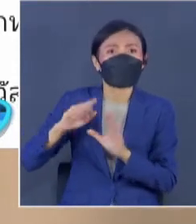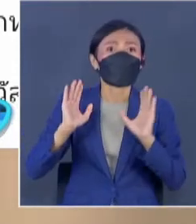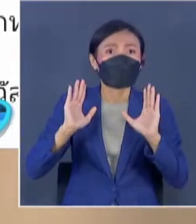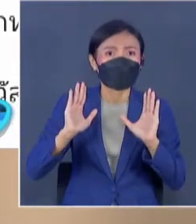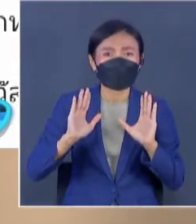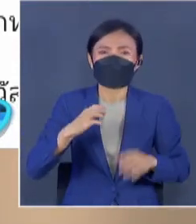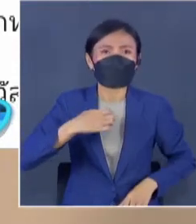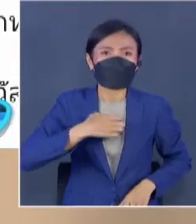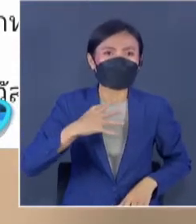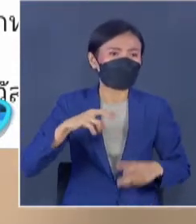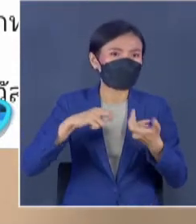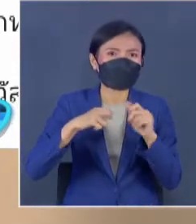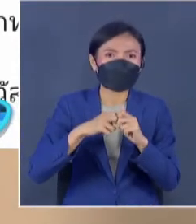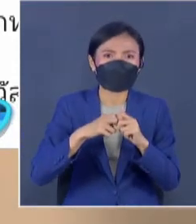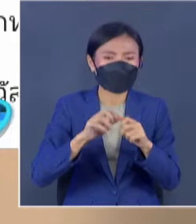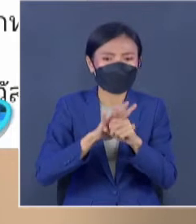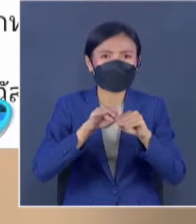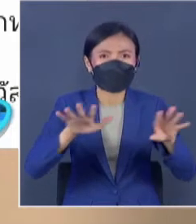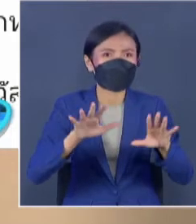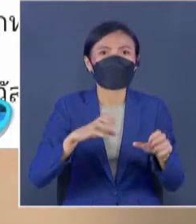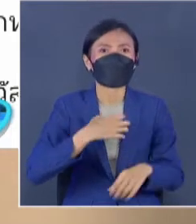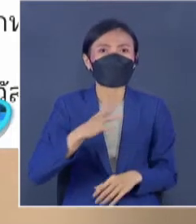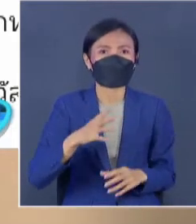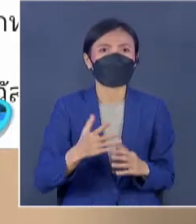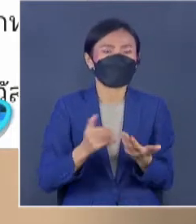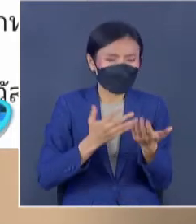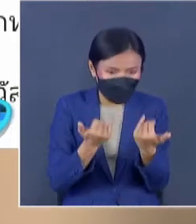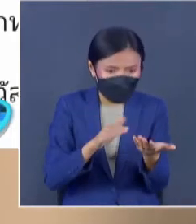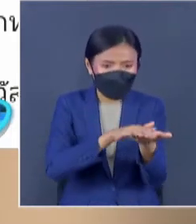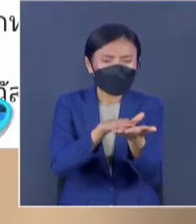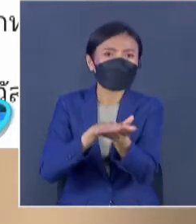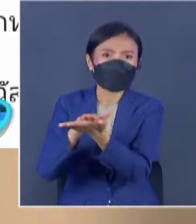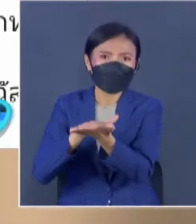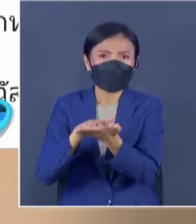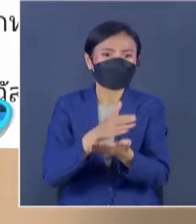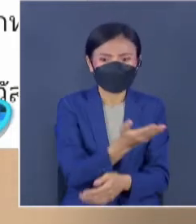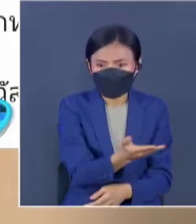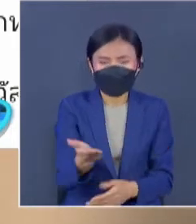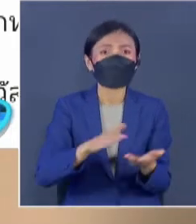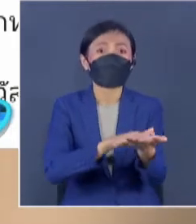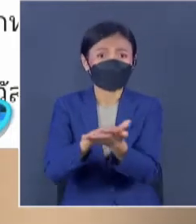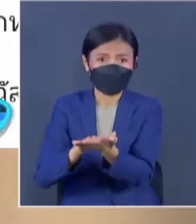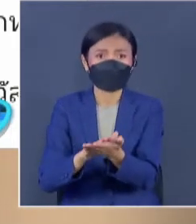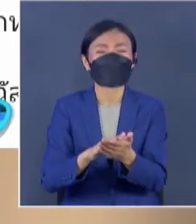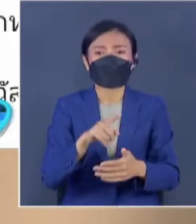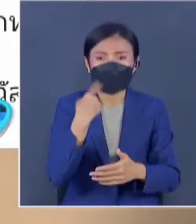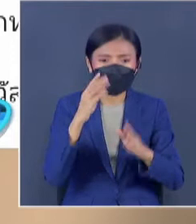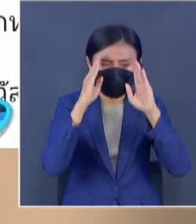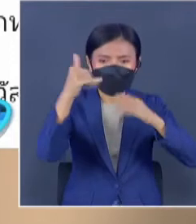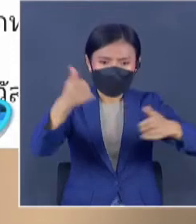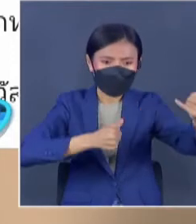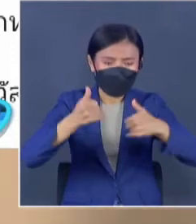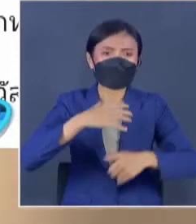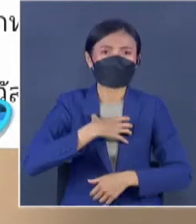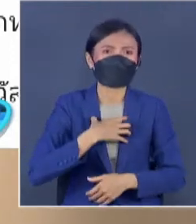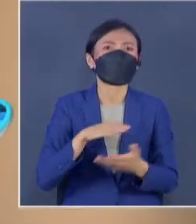ไม่อยากให้มีดราม่าตามมาทีหลังค่ะกราบขออภัยแขกผู้มีเกียรติทุกท่านที่ตั้งใจจะมาร่วมอนุโมทนาบุญกันด้วยไปดูคลิปพี่มะตูมกันหน่อย